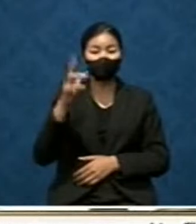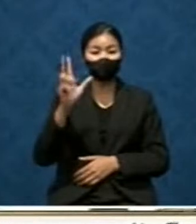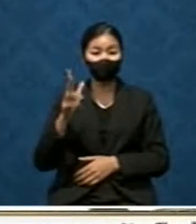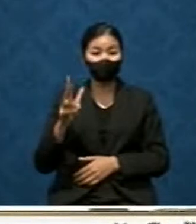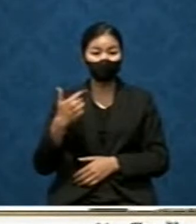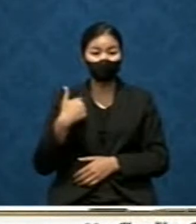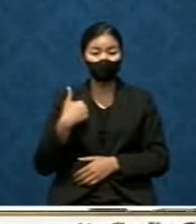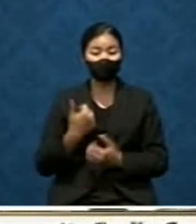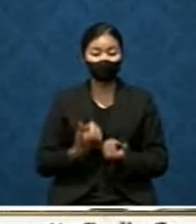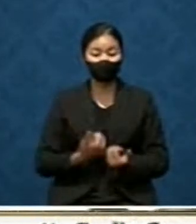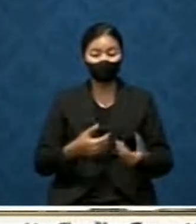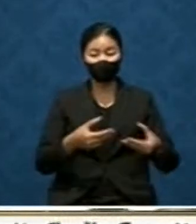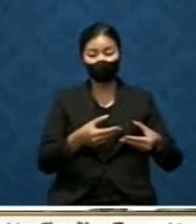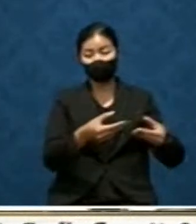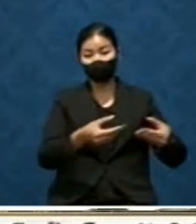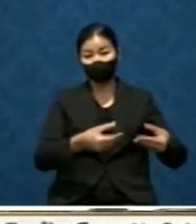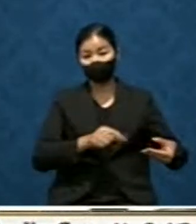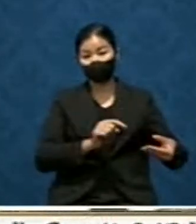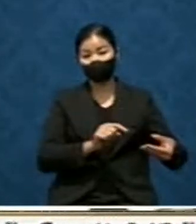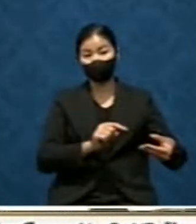เป็ร่างพระราศเอมอรยตรที่